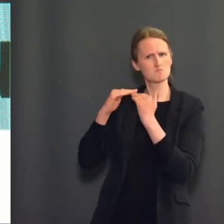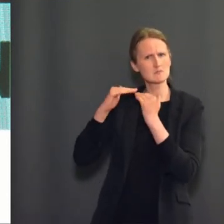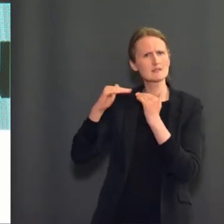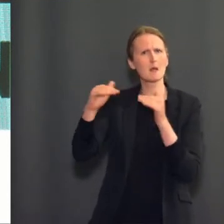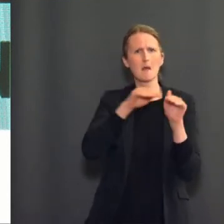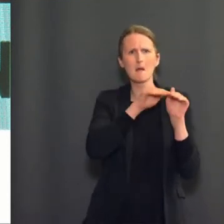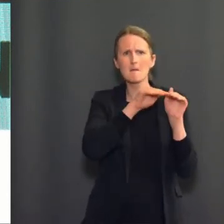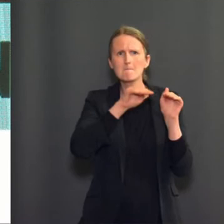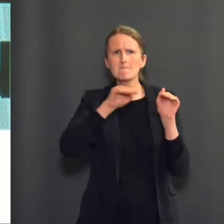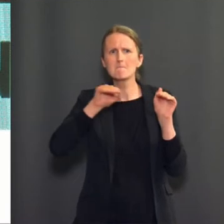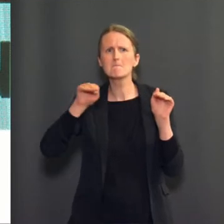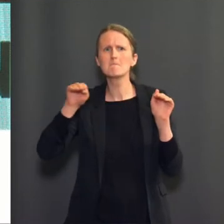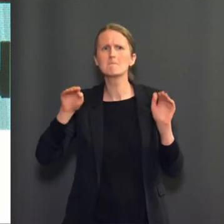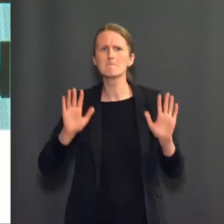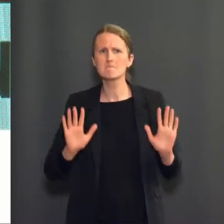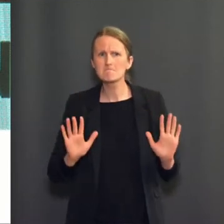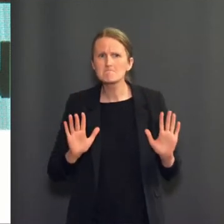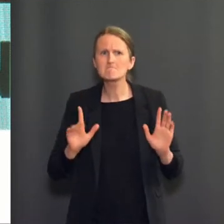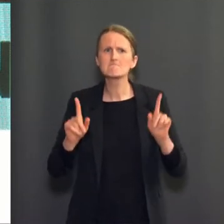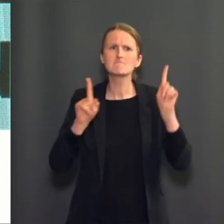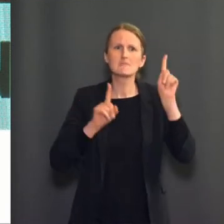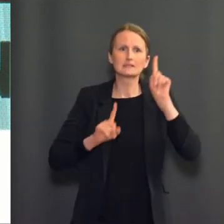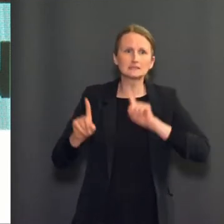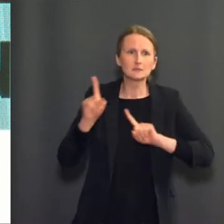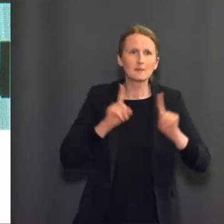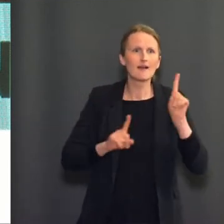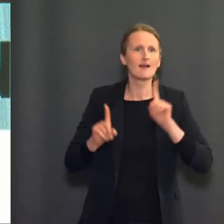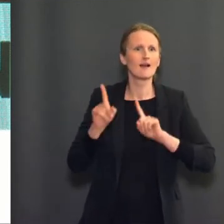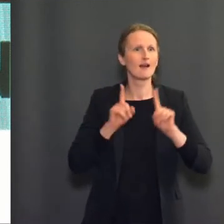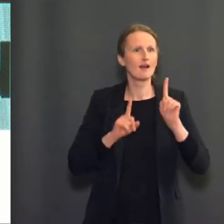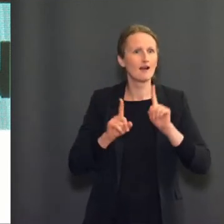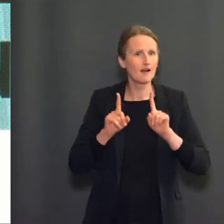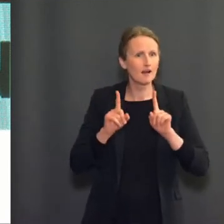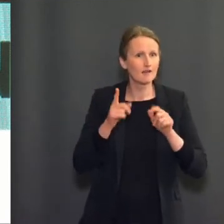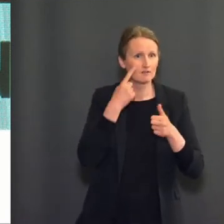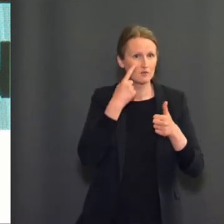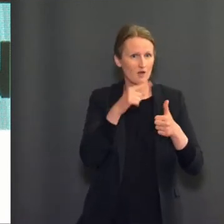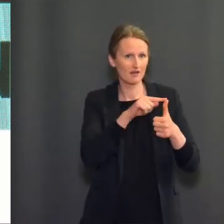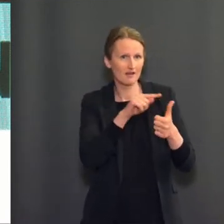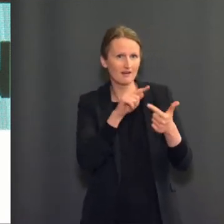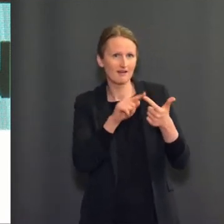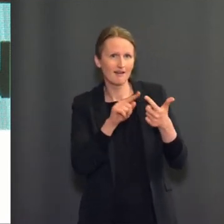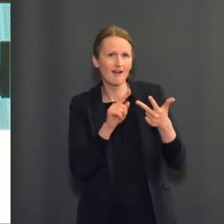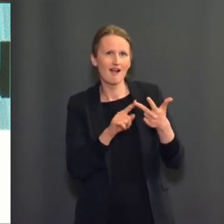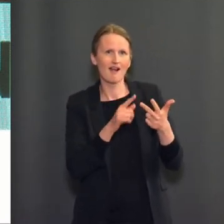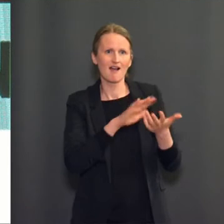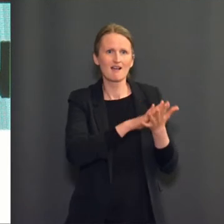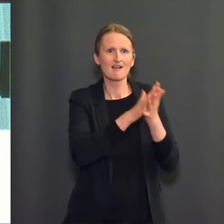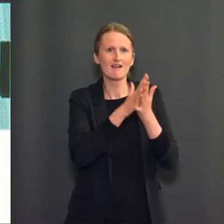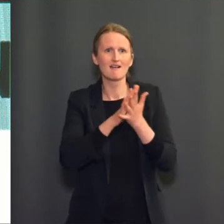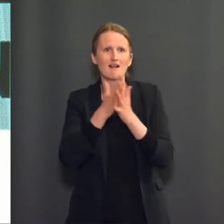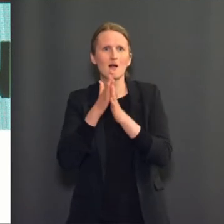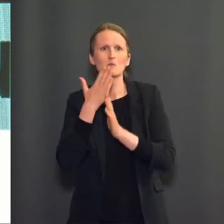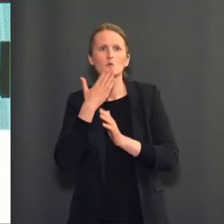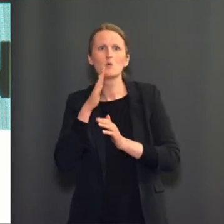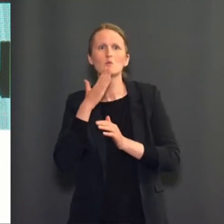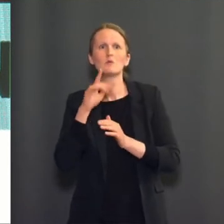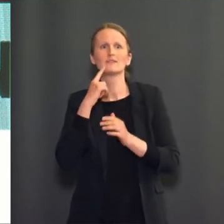Espérons que ce soit là les signes avant-coureurs d'une baisse de ces hospitalisations.